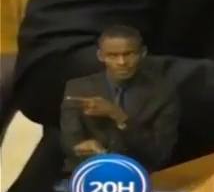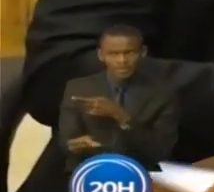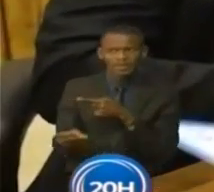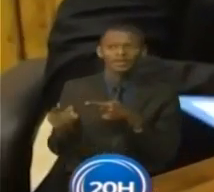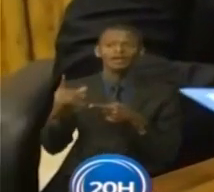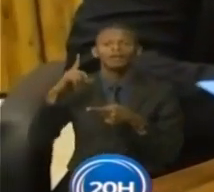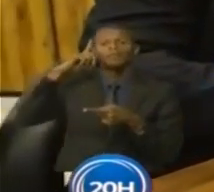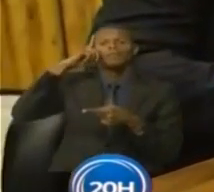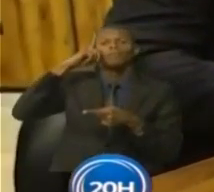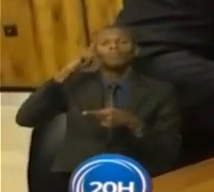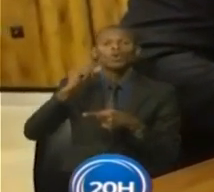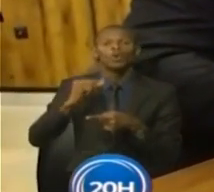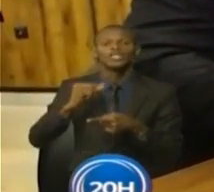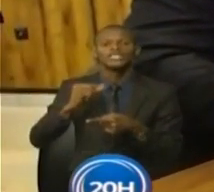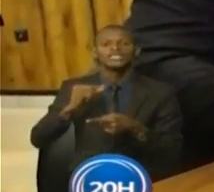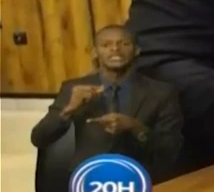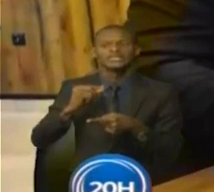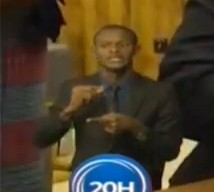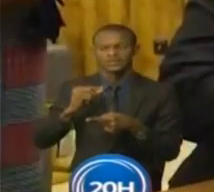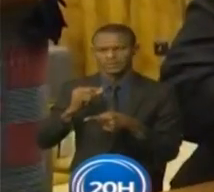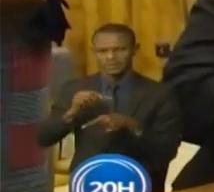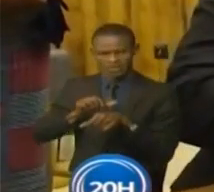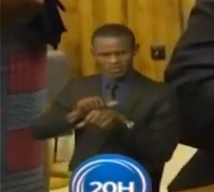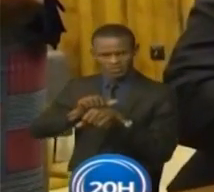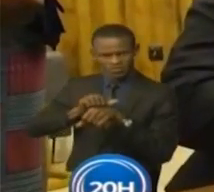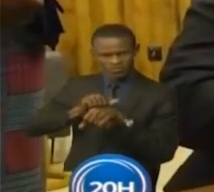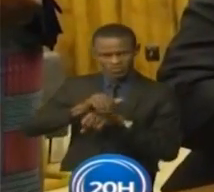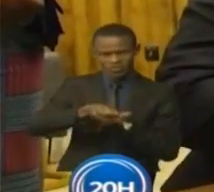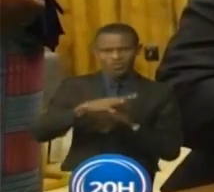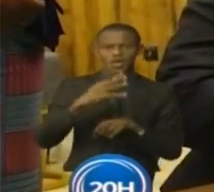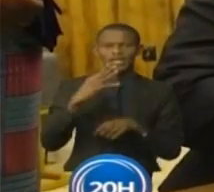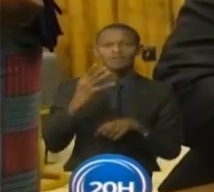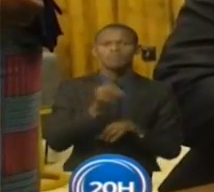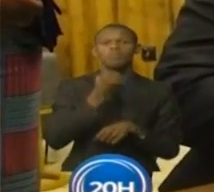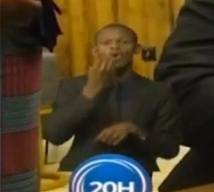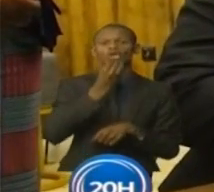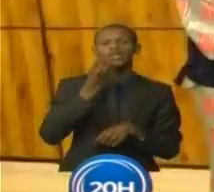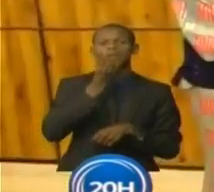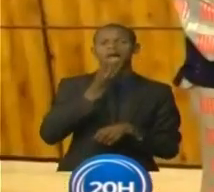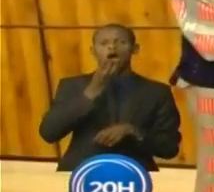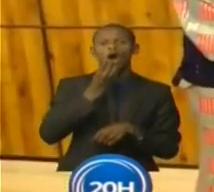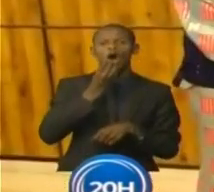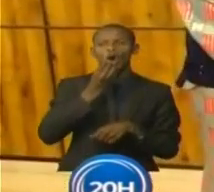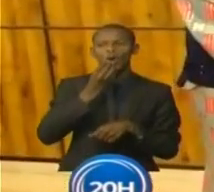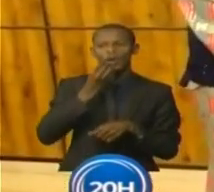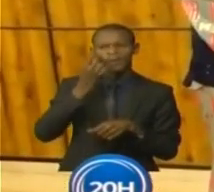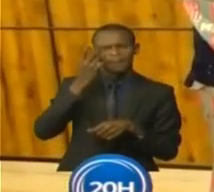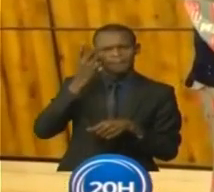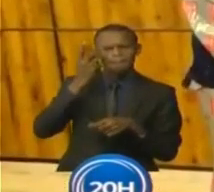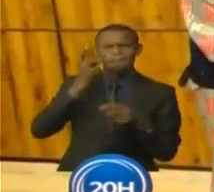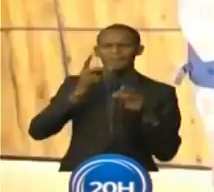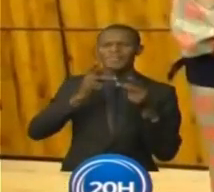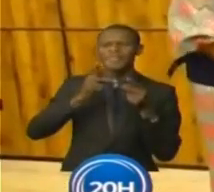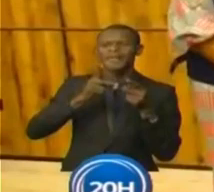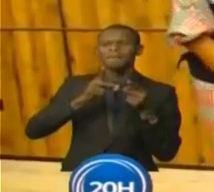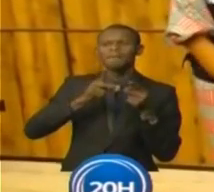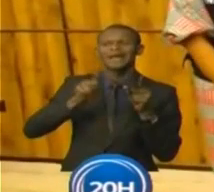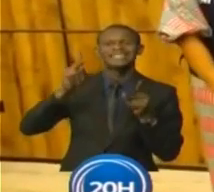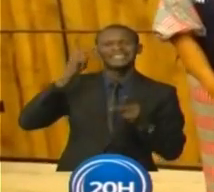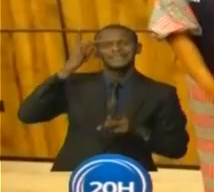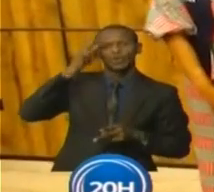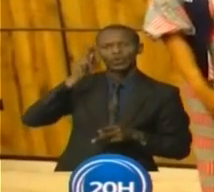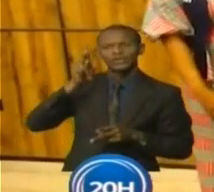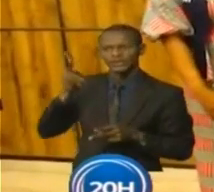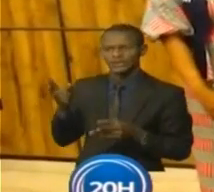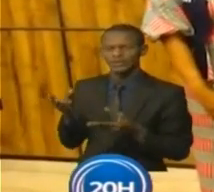la République, représenté par Olivier Diakessé, porte-parole du parti. Après s'être conformé au prescrit de la loi